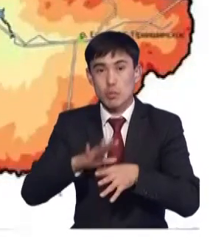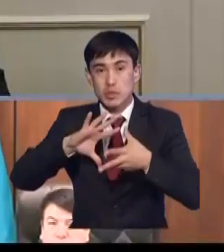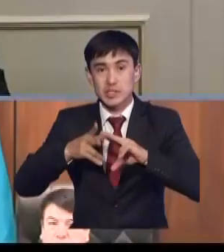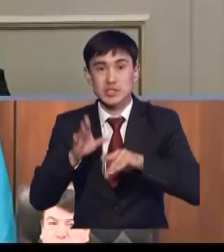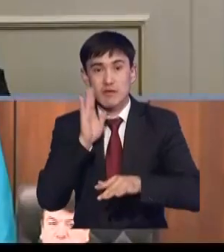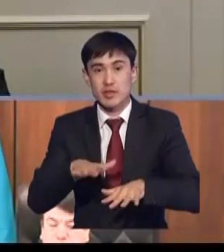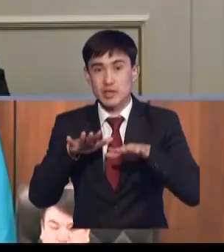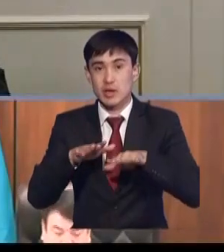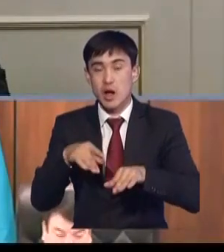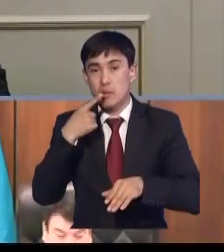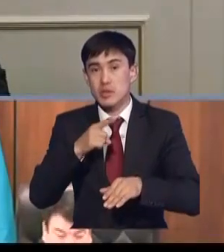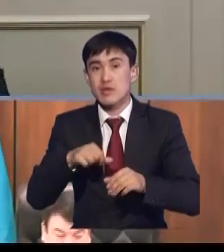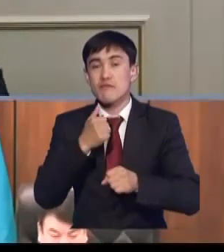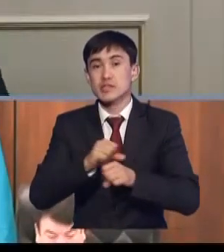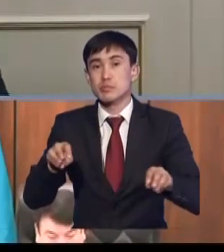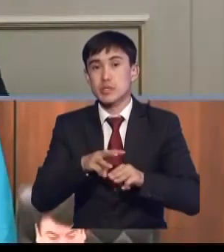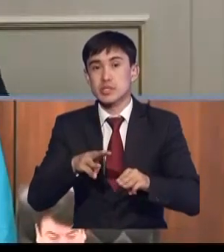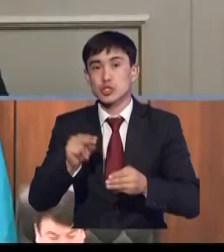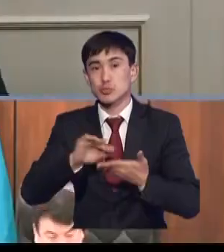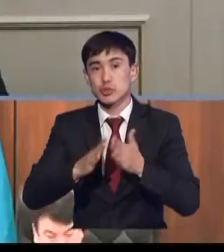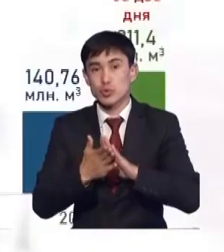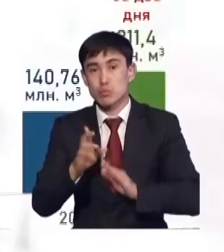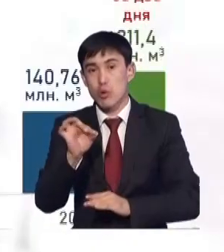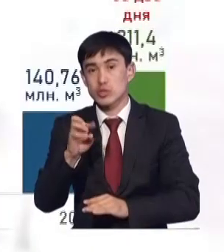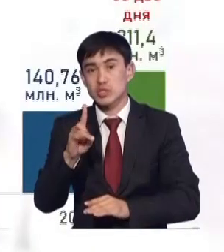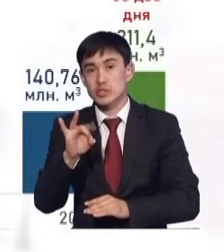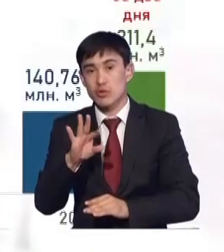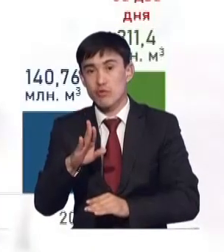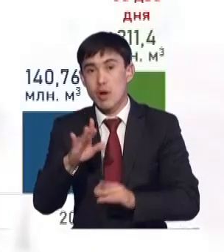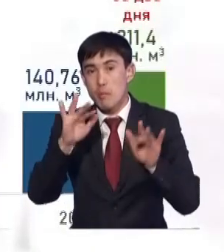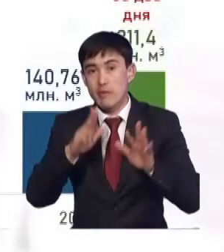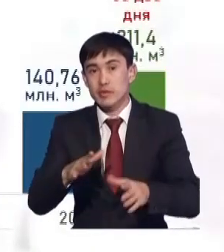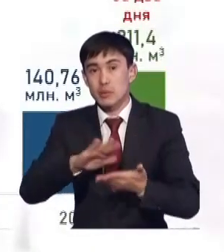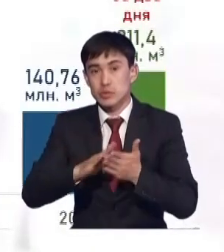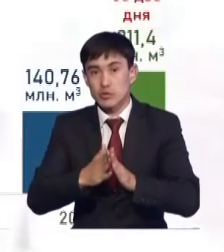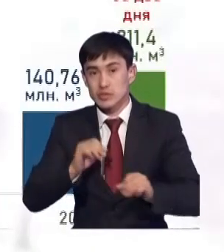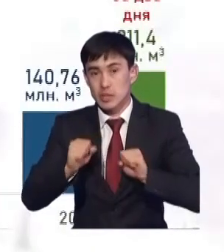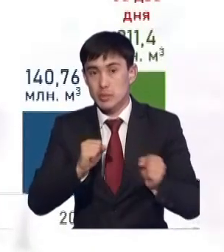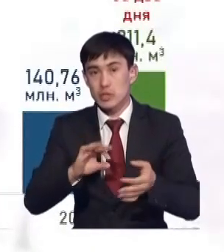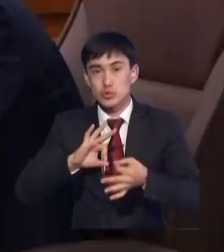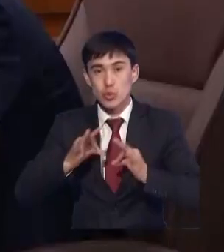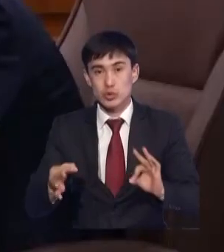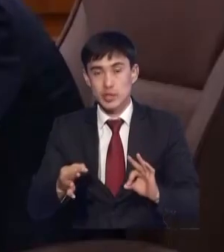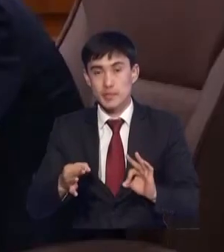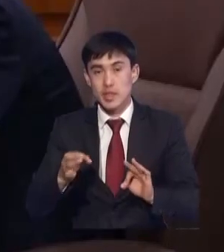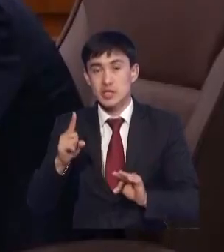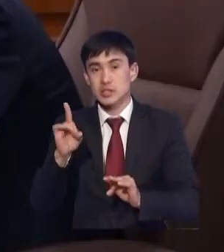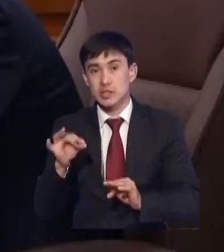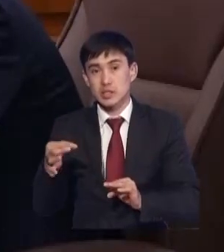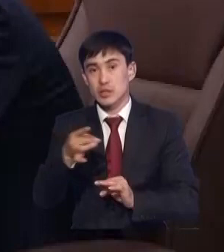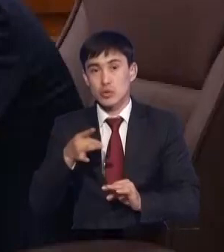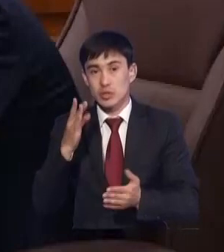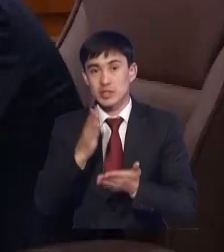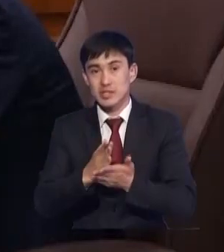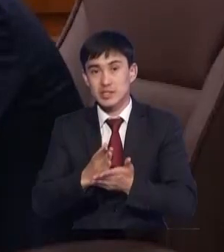наводнения как отметил ви министр по чрезвычайным ситуациям Бауржан сыздыков паводковая обстановка стабильно сложная в западных регионах